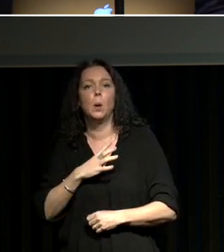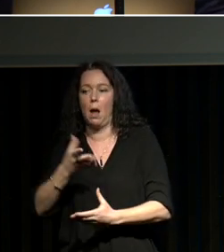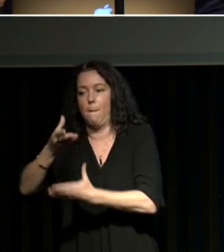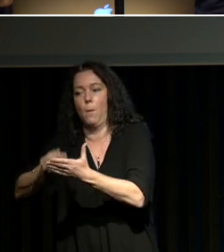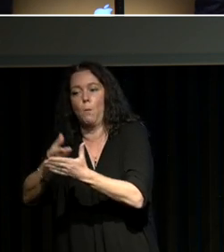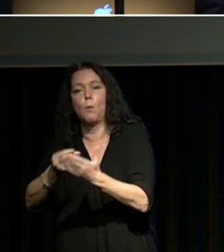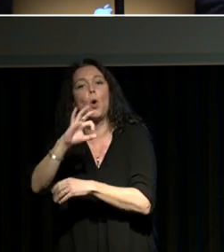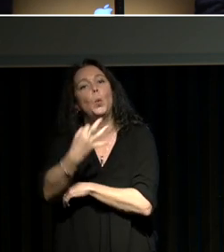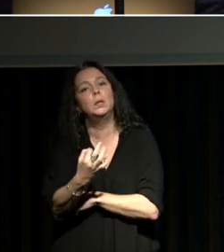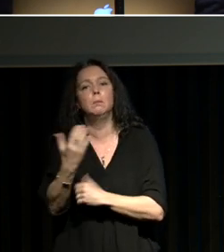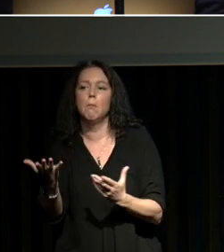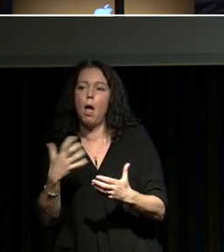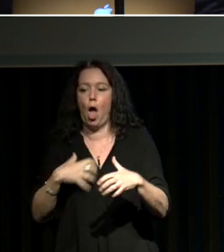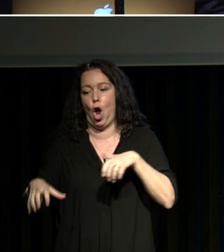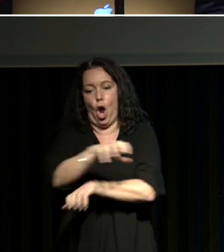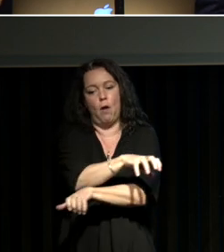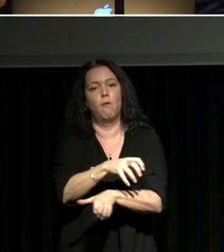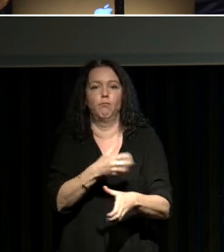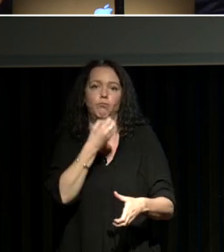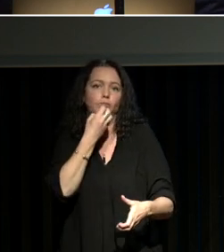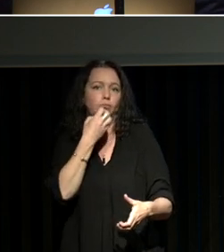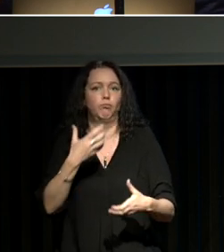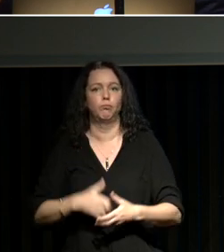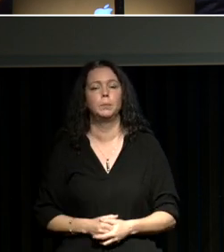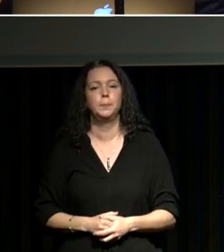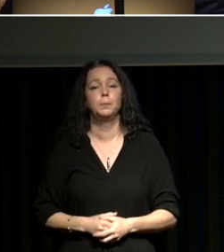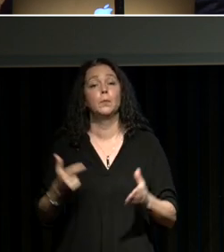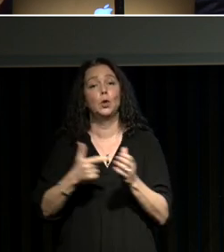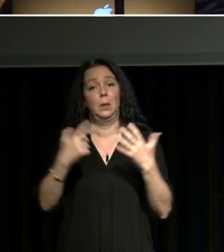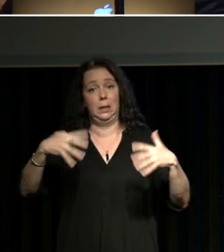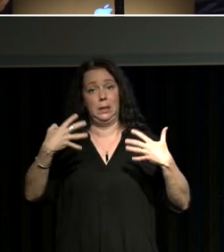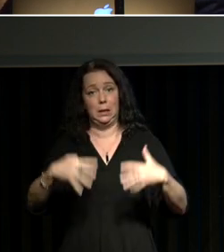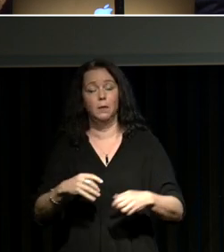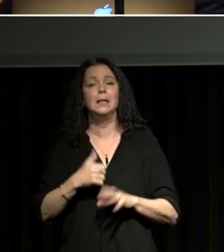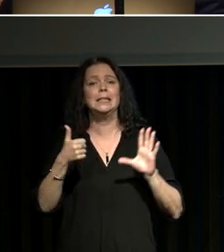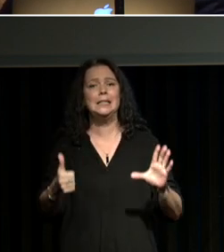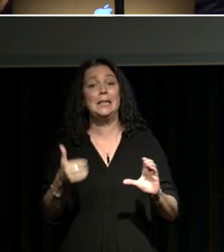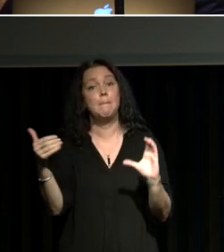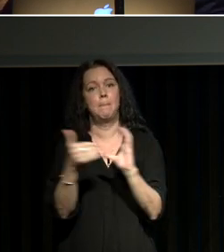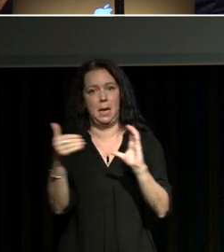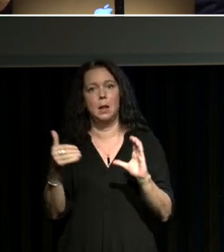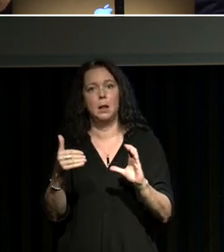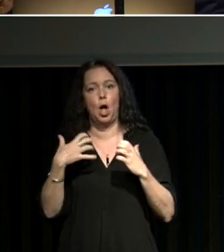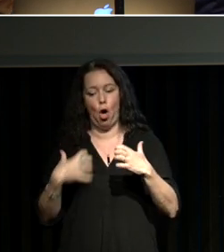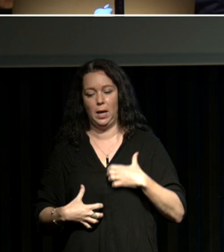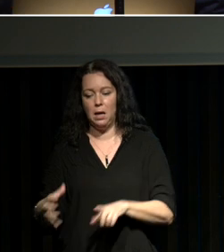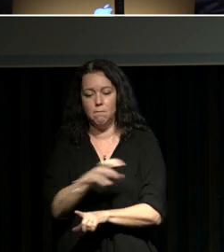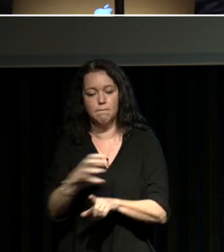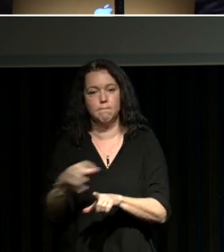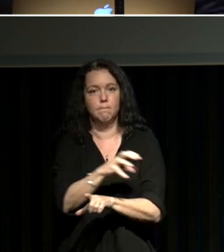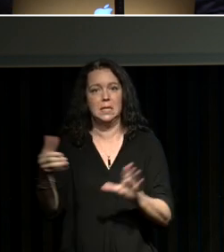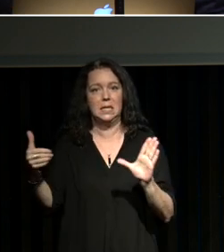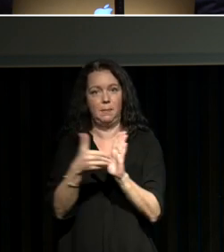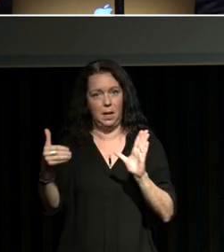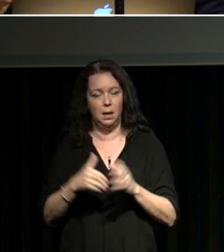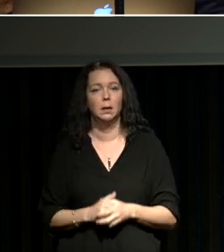greffe d'organes, ça marchait plutôt bien. En 2019, il y a eu environ 6000 transplantations d'organes. 6000 transplantations,